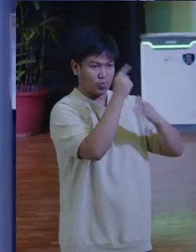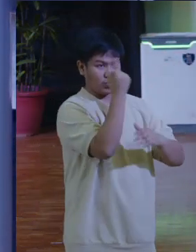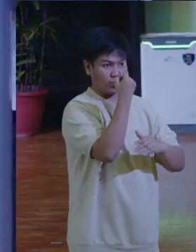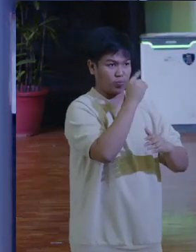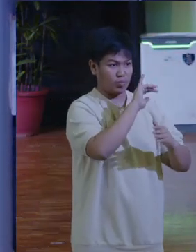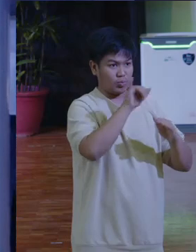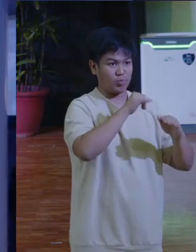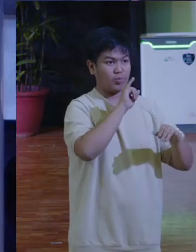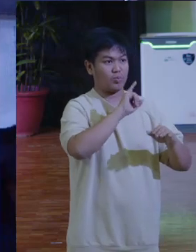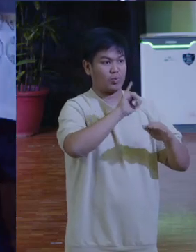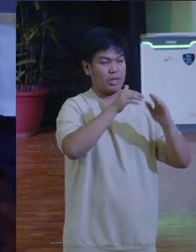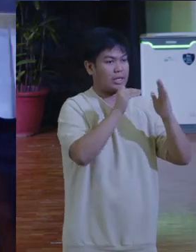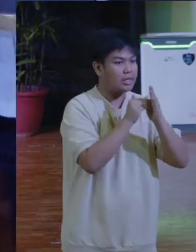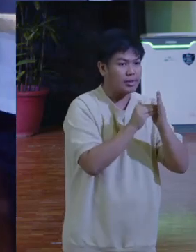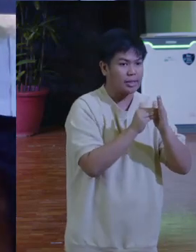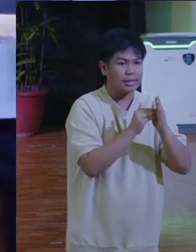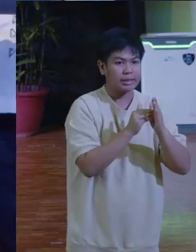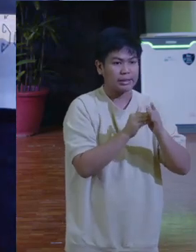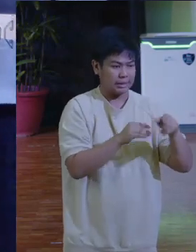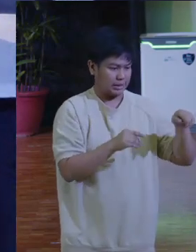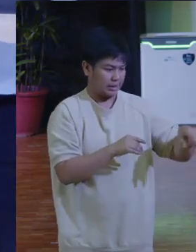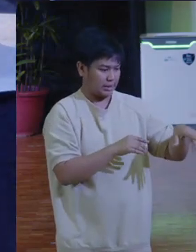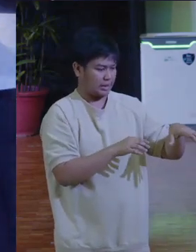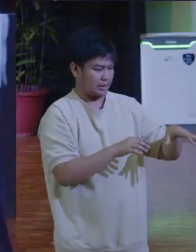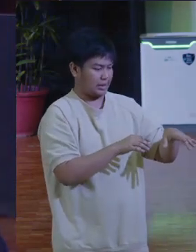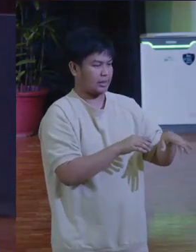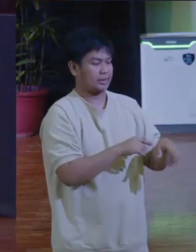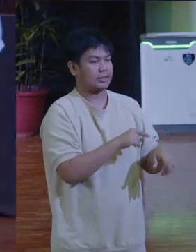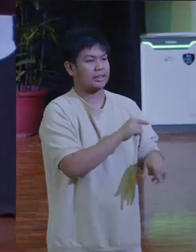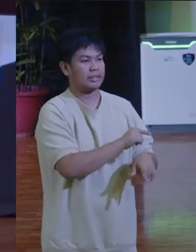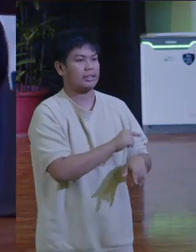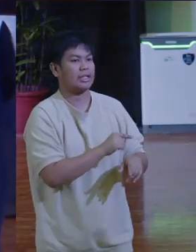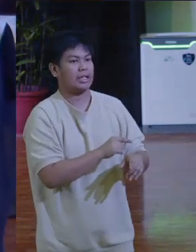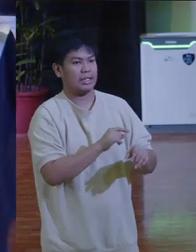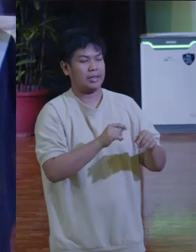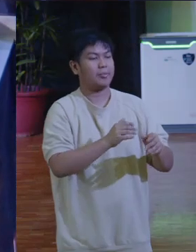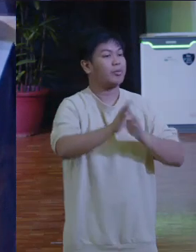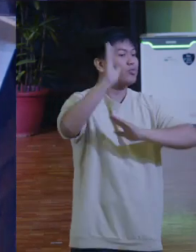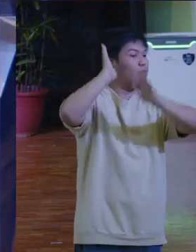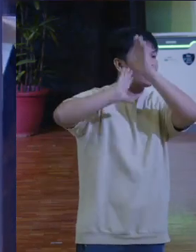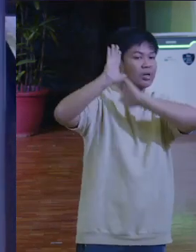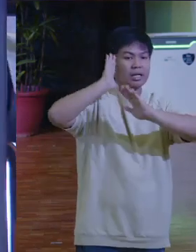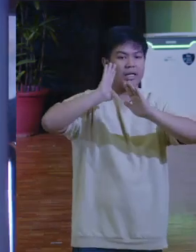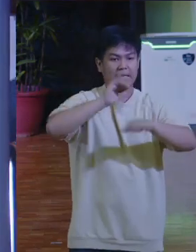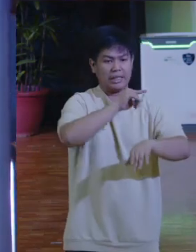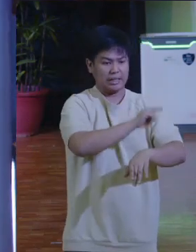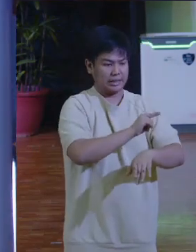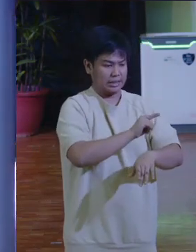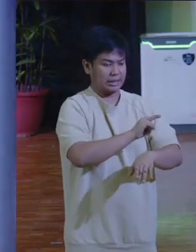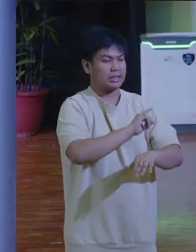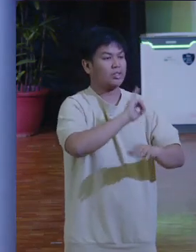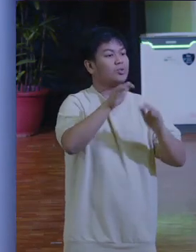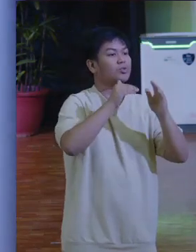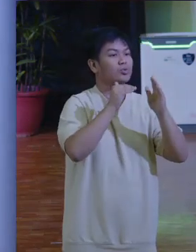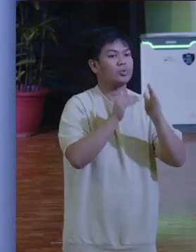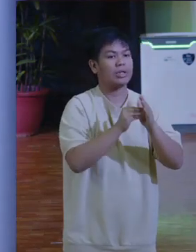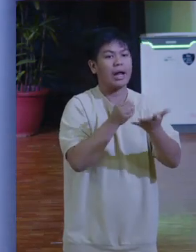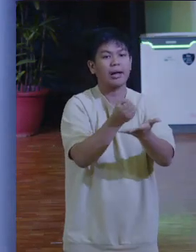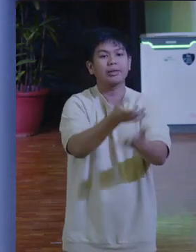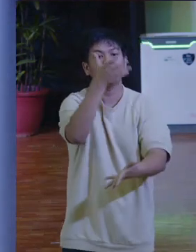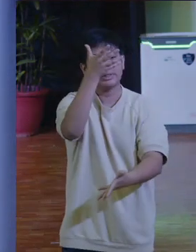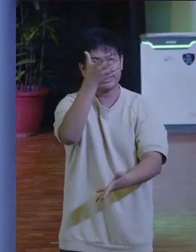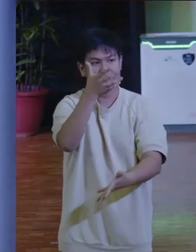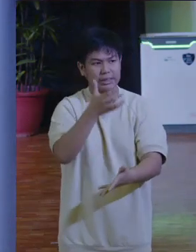kanilang national pride. Sila ang pinakamatingkad na kingdom noon. Nawala lahat yon dahil sa kanilang